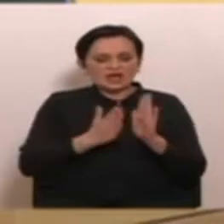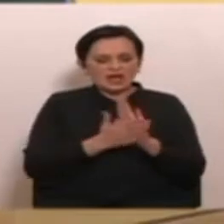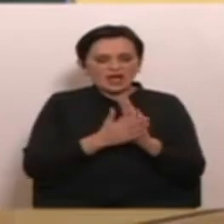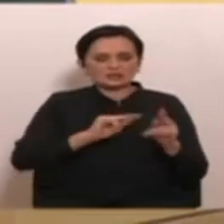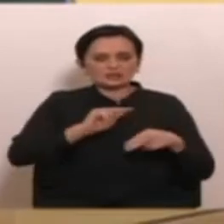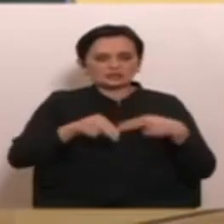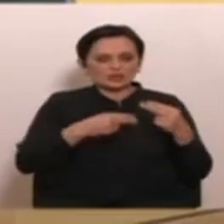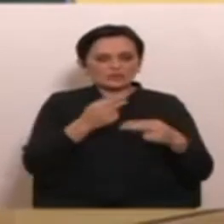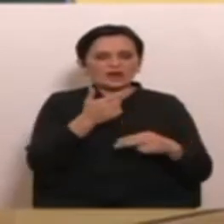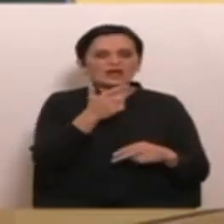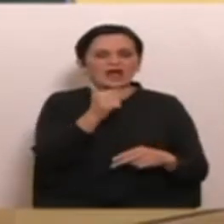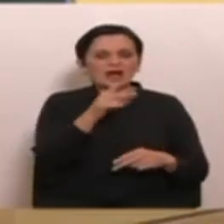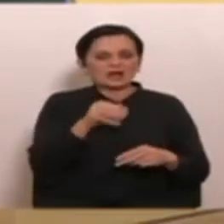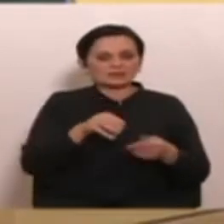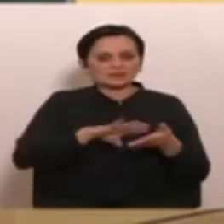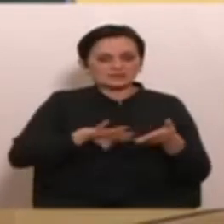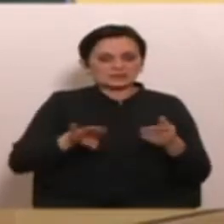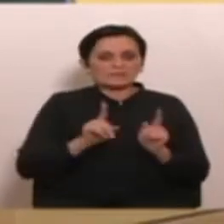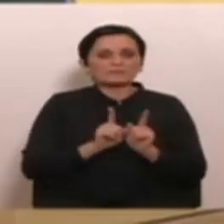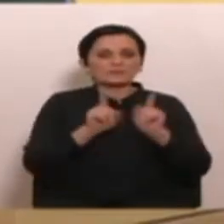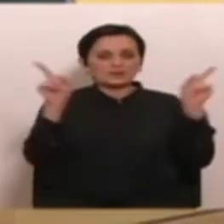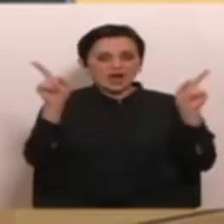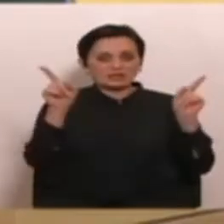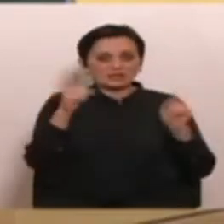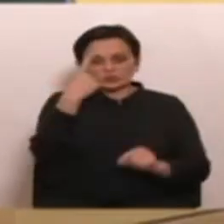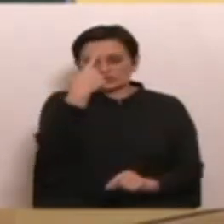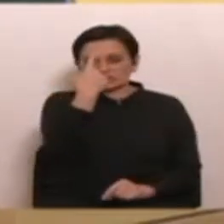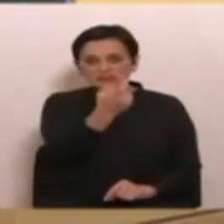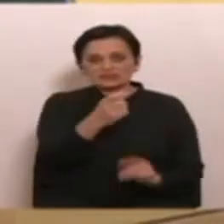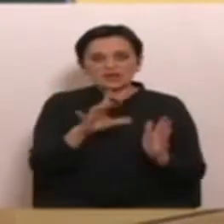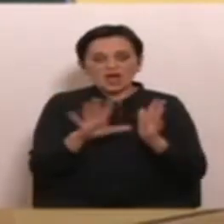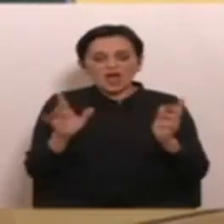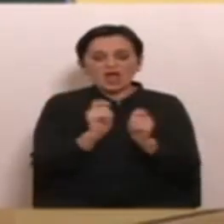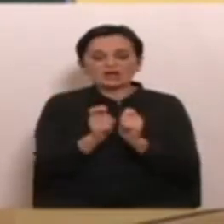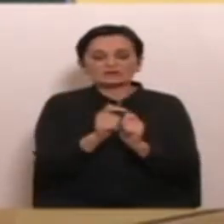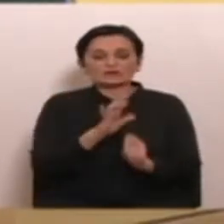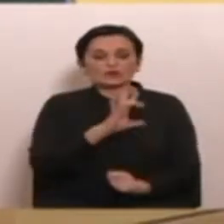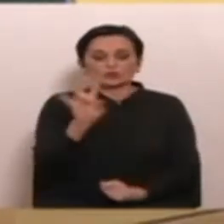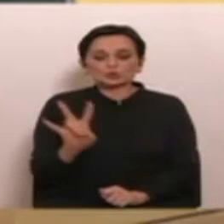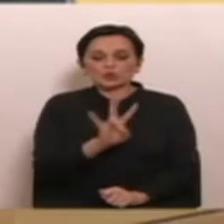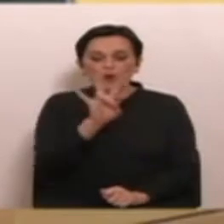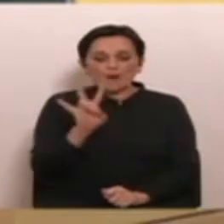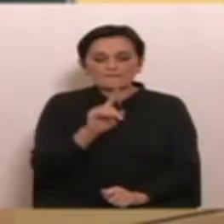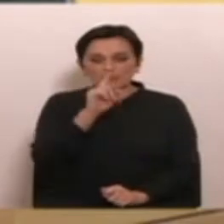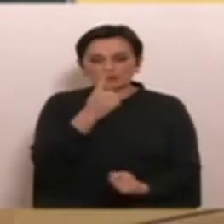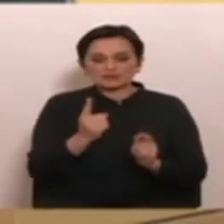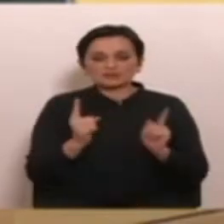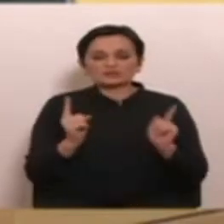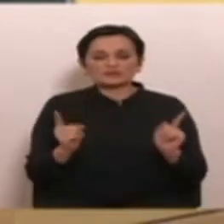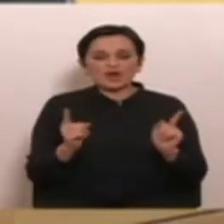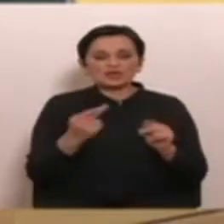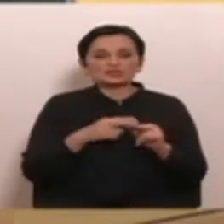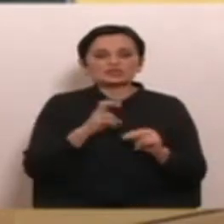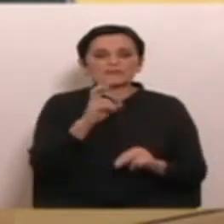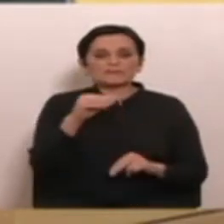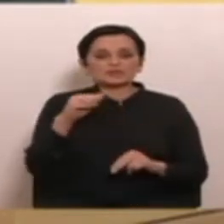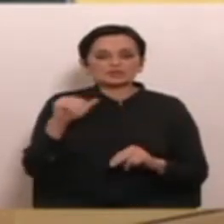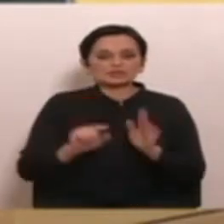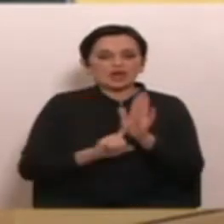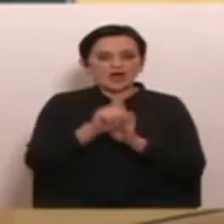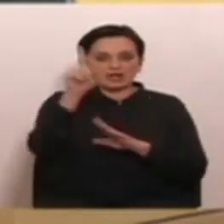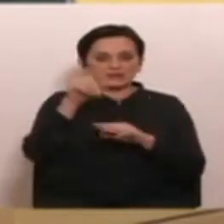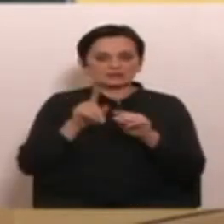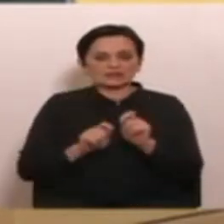გარეშე. განსაკუთრებულად დადებითი სიგნალი ინვესტორებისთვის იყო ნოემბრის თვეში ელექტროენერგეტიკული ბირჟის დაფუძნება, რაც ჩვენ